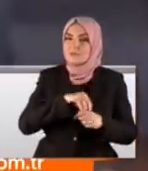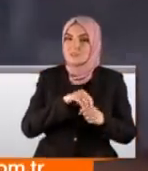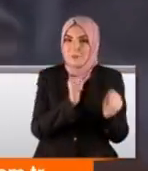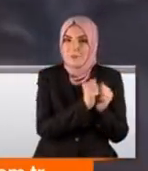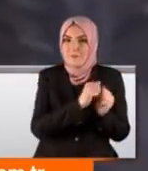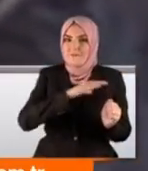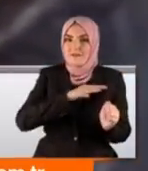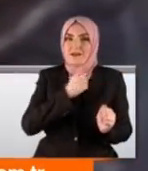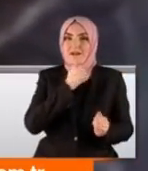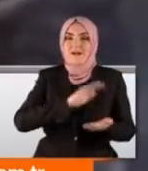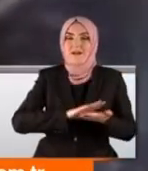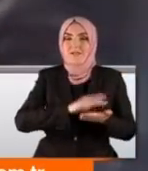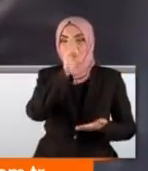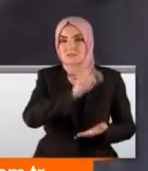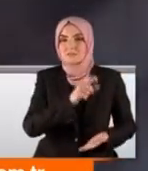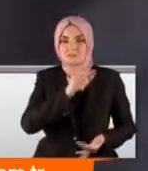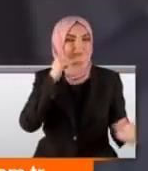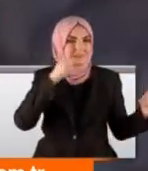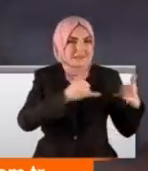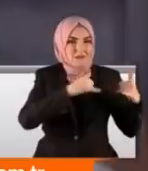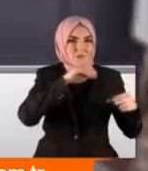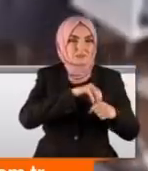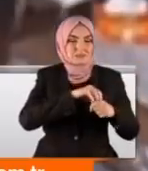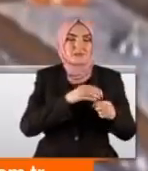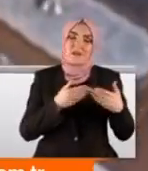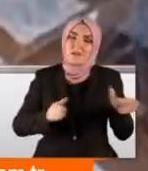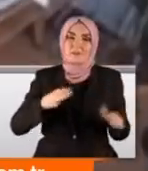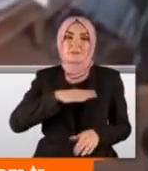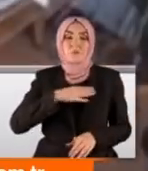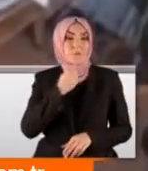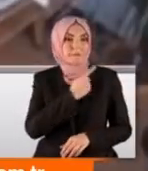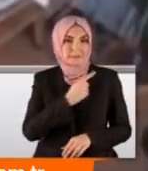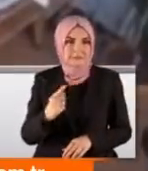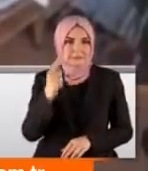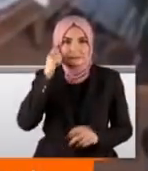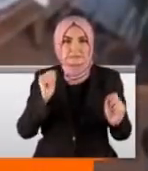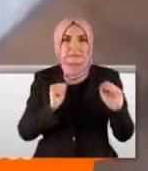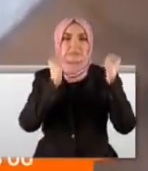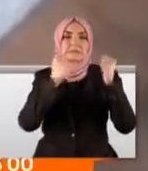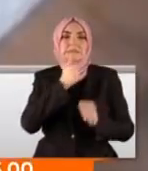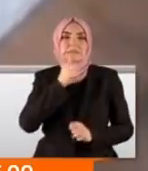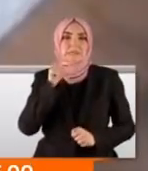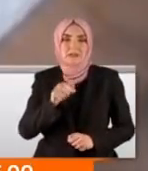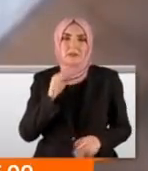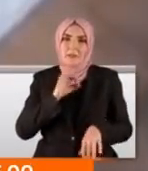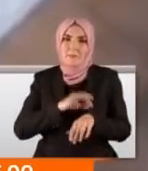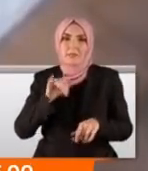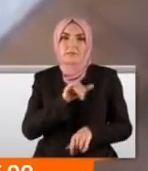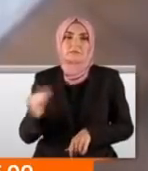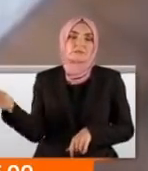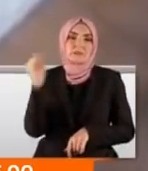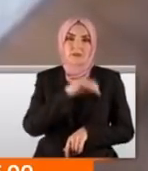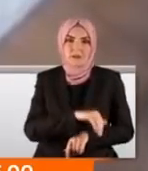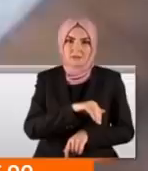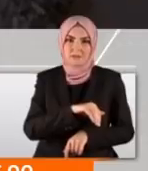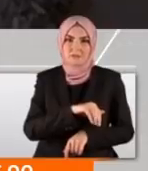görüşmesi sırasında ayrılmak istediğini söyledi. Öfkeli adam bunun üzerine soluğu genç kadının yanında aldı. Sonrası dehşete düşüren bu